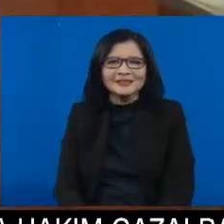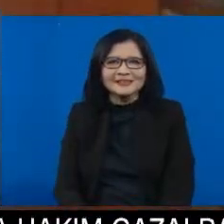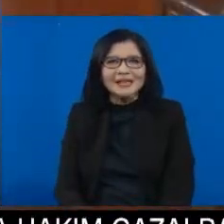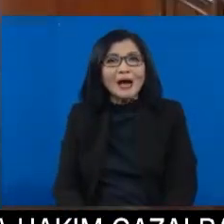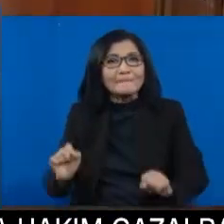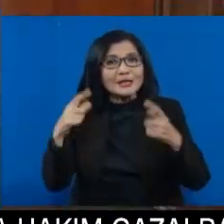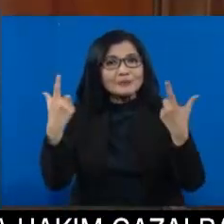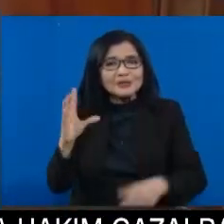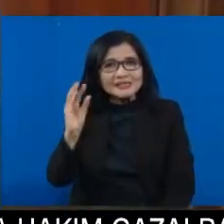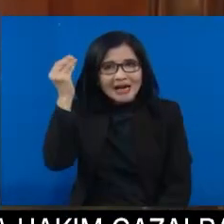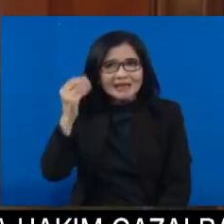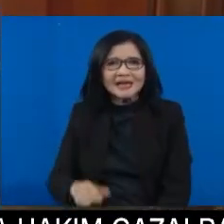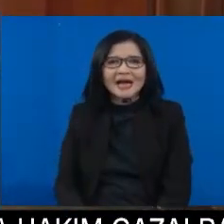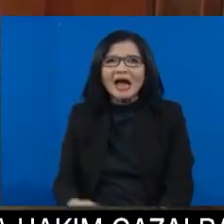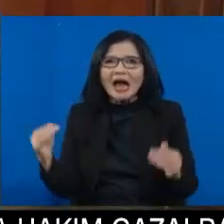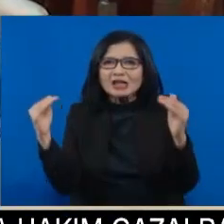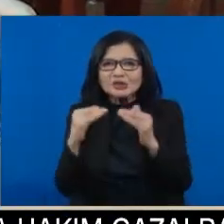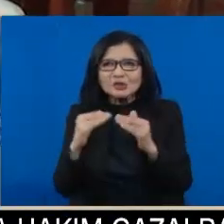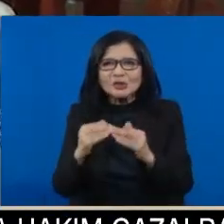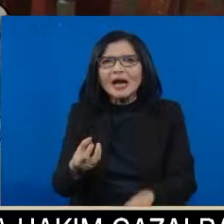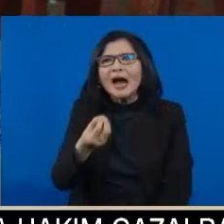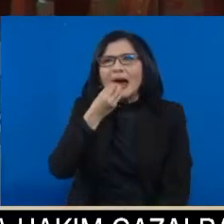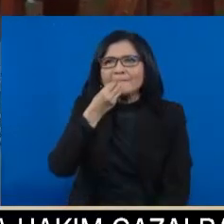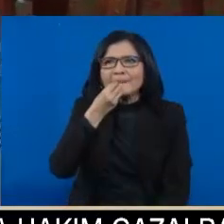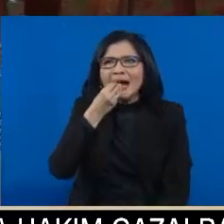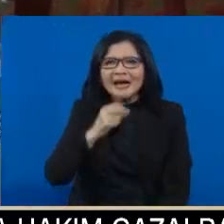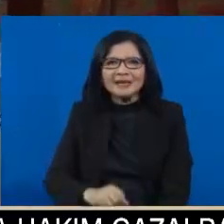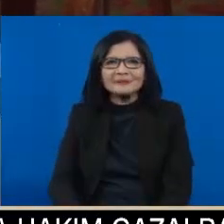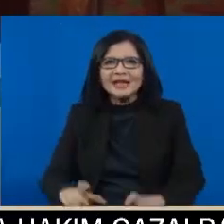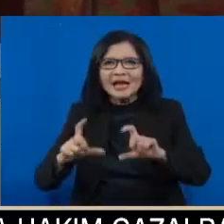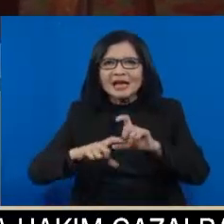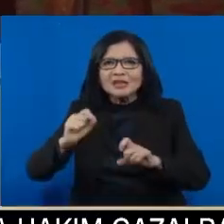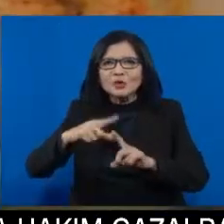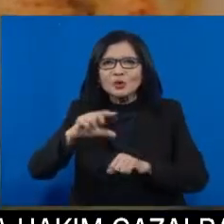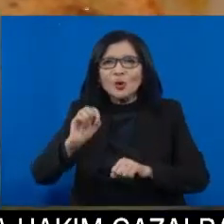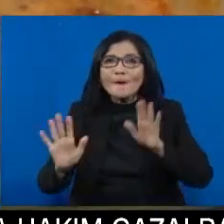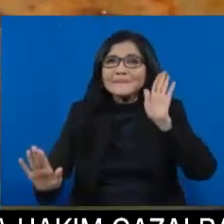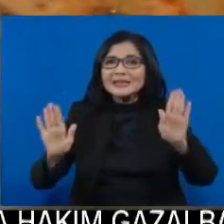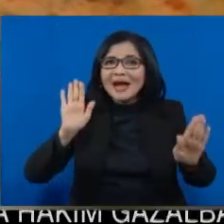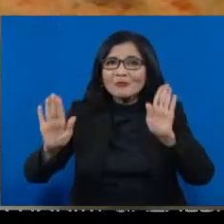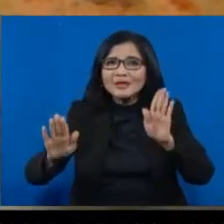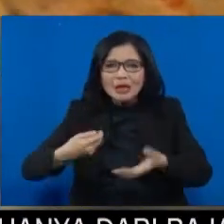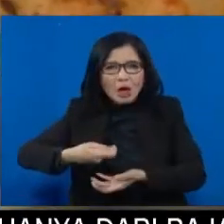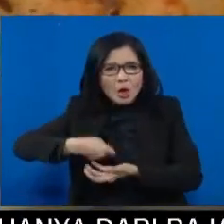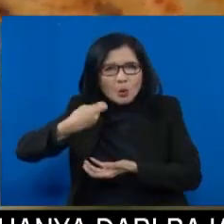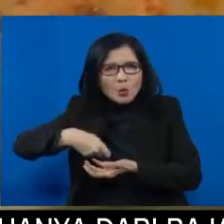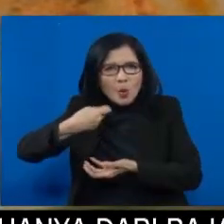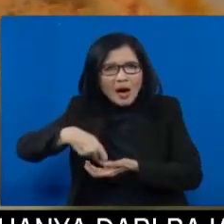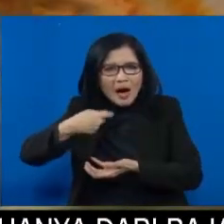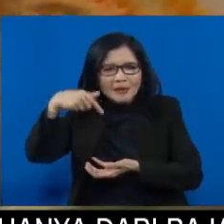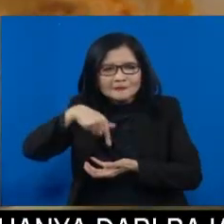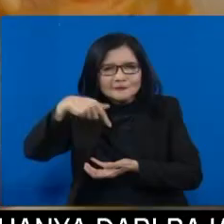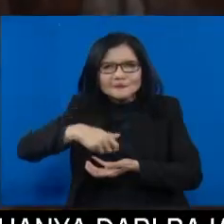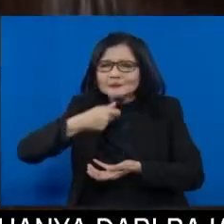Berlibur di Jakarta paling pas kalau menyantap hidangan seperti soto Betawi. Dengan kuah santan susu dan daging yang